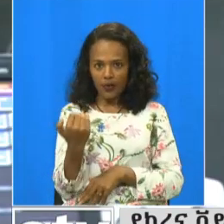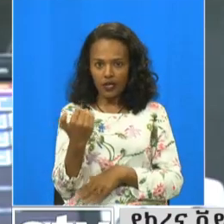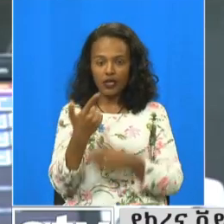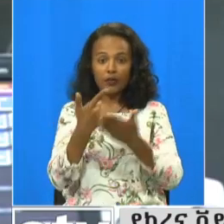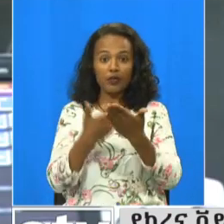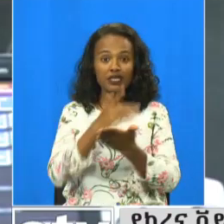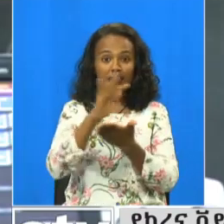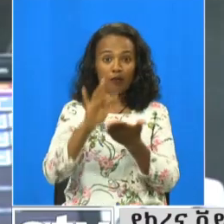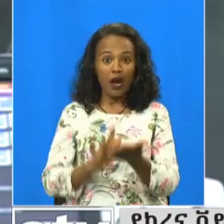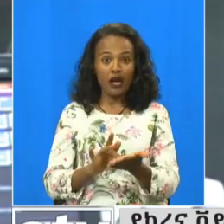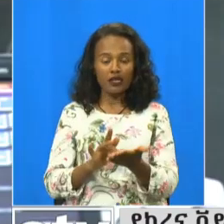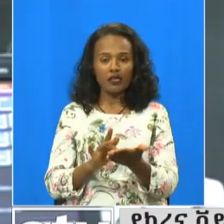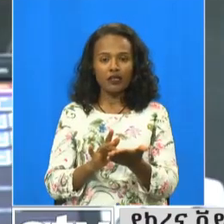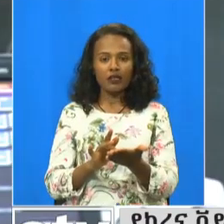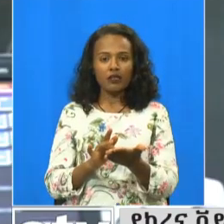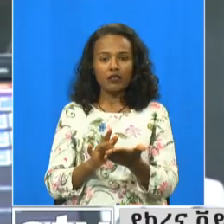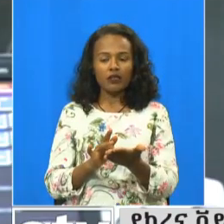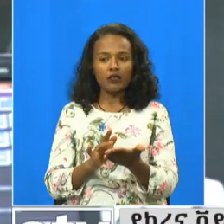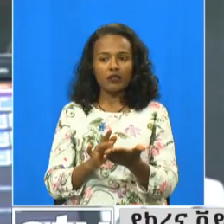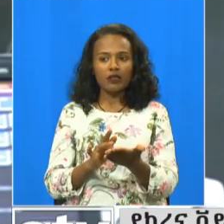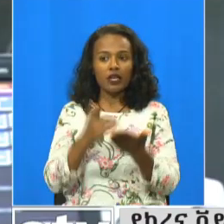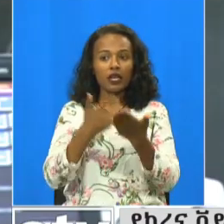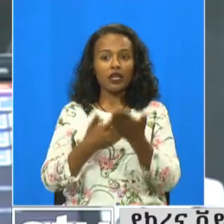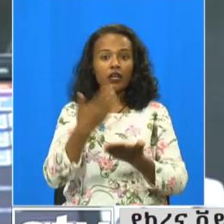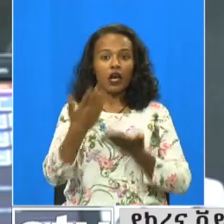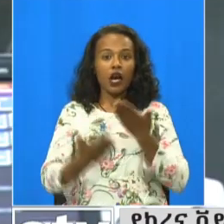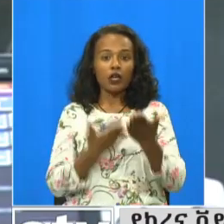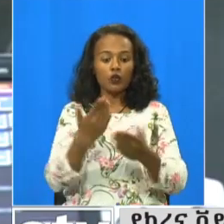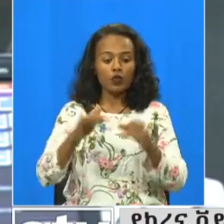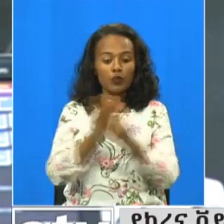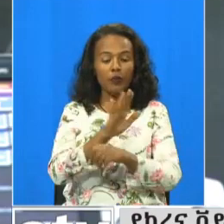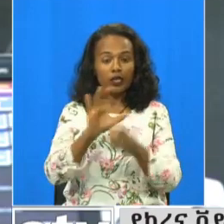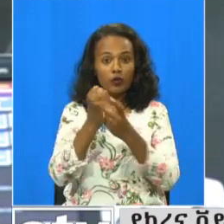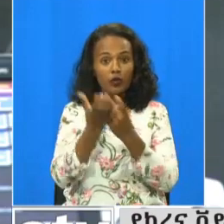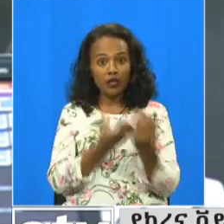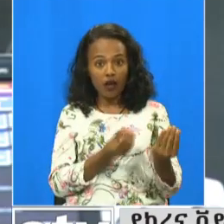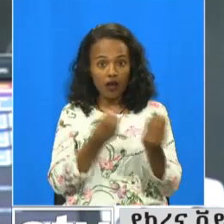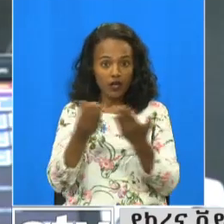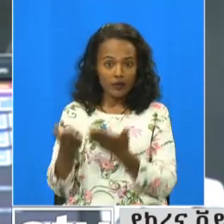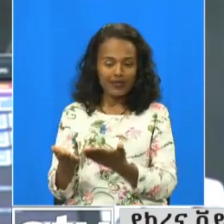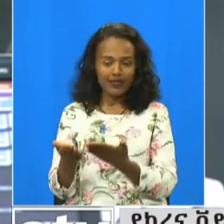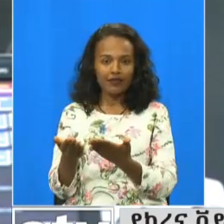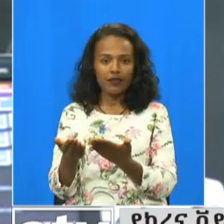በዚህ መሃል ያው ይህንን አገልግሎት በበቂ ሁኔታ ለመስጠት